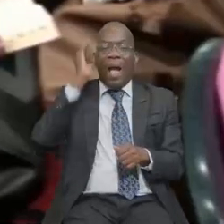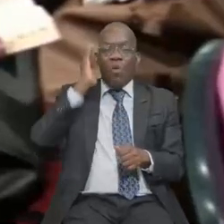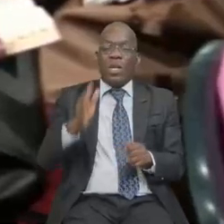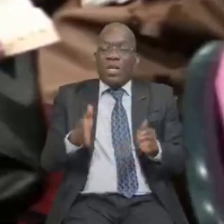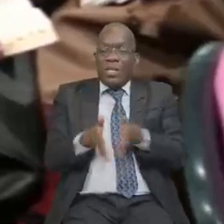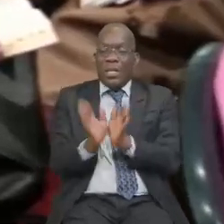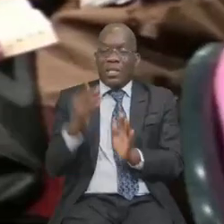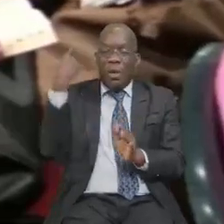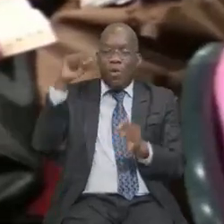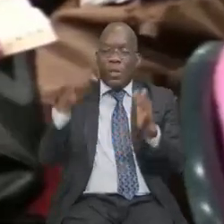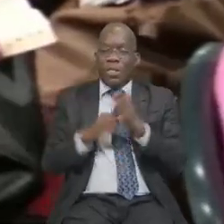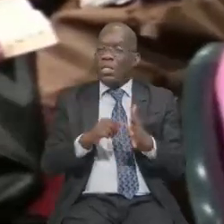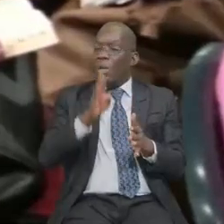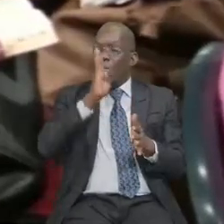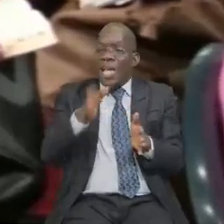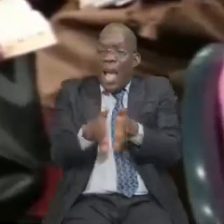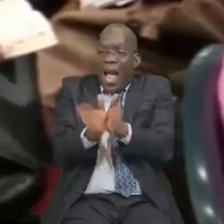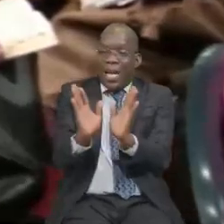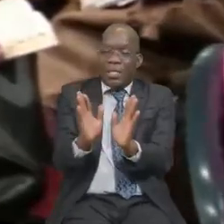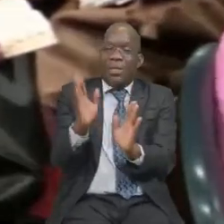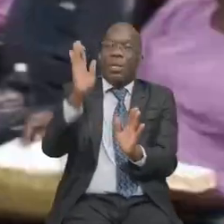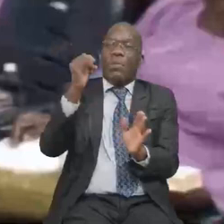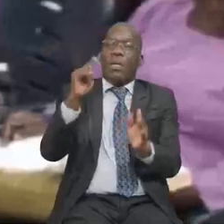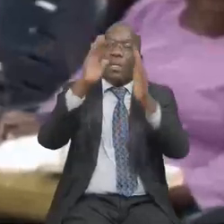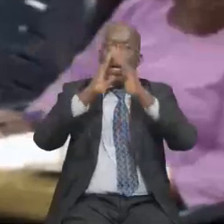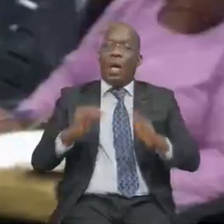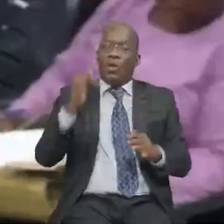me laisse réfléchir par la maison d'Israël.